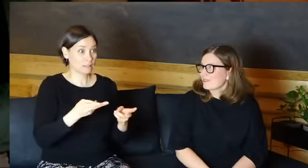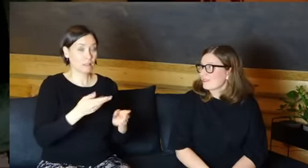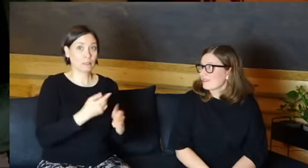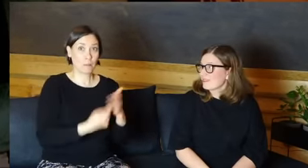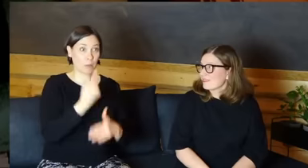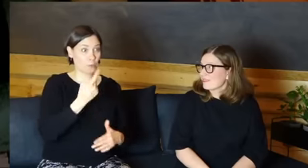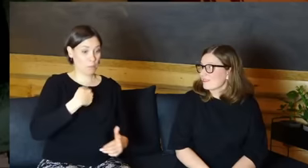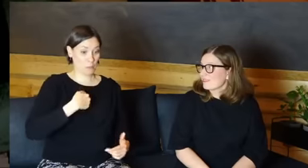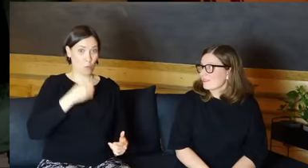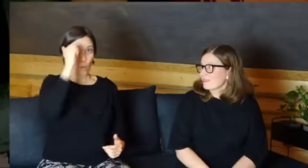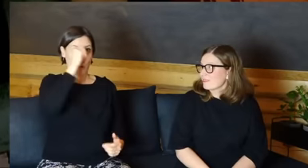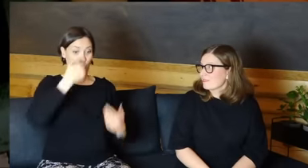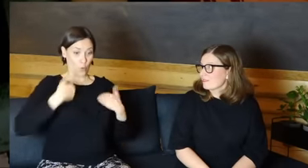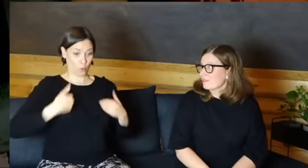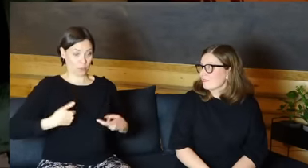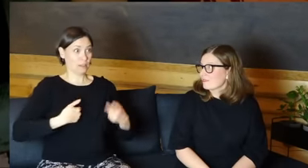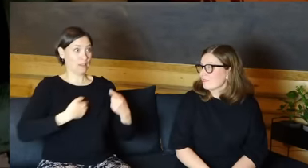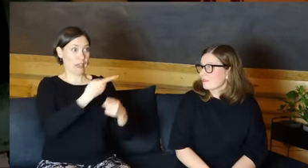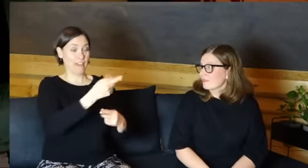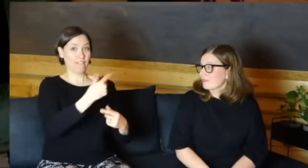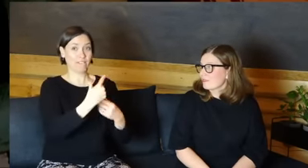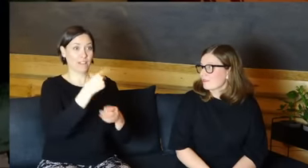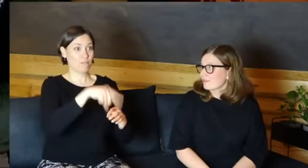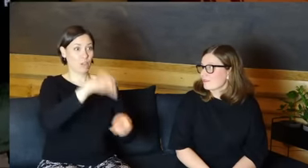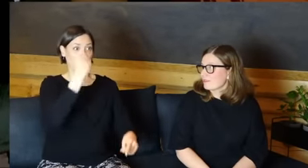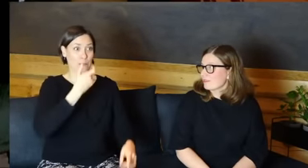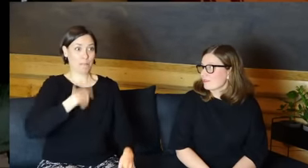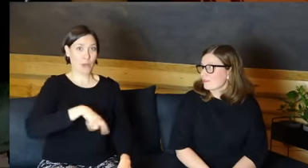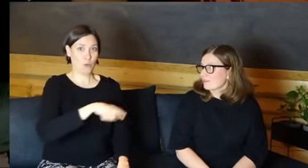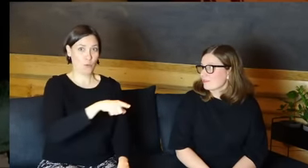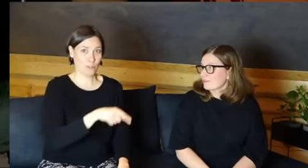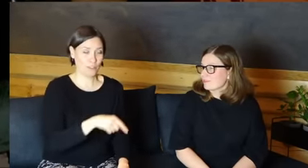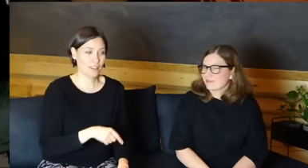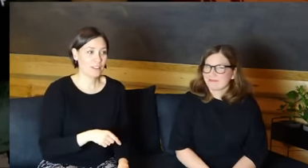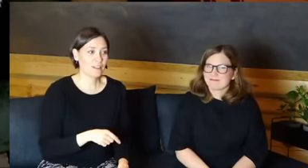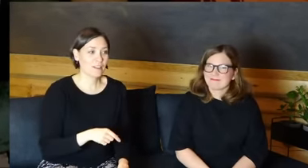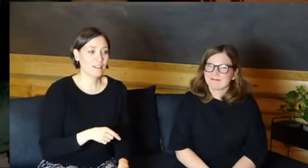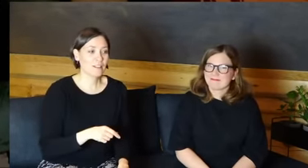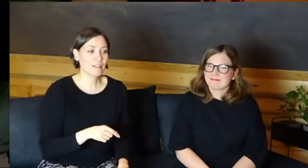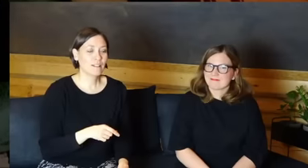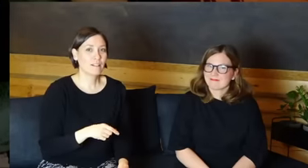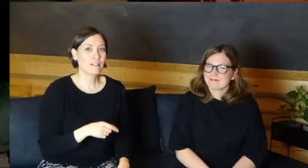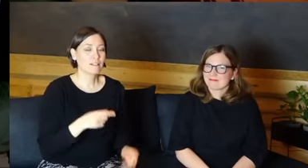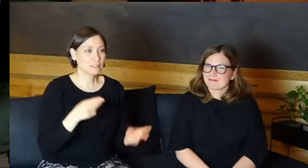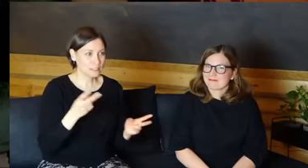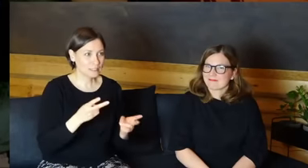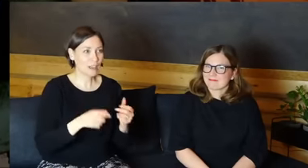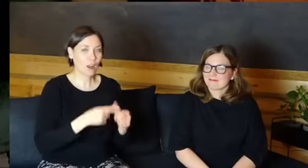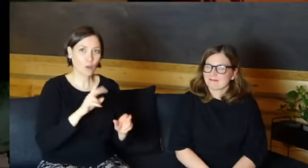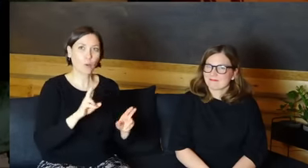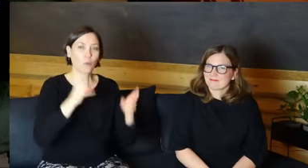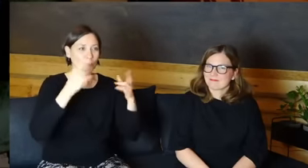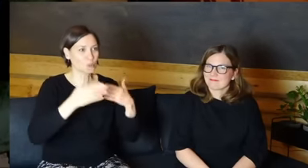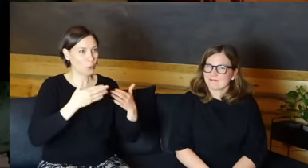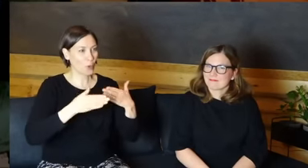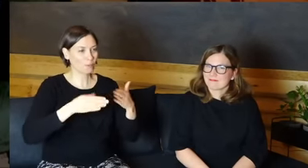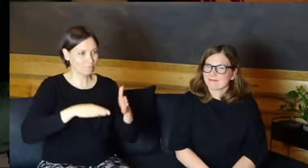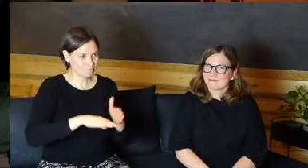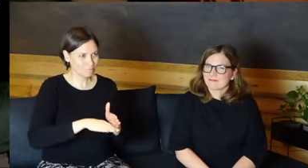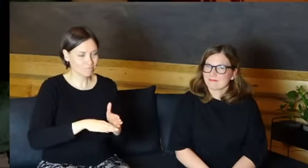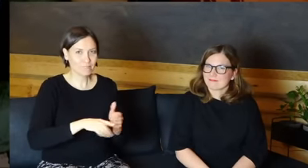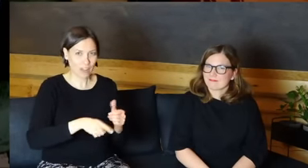niin tuota, siitä alkoi oikeastaan henkilökohtaisesti huikea uraputki tälle tuota,